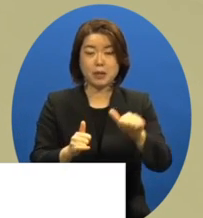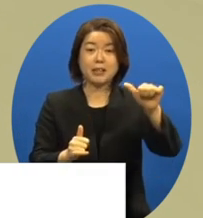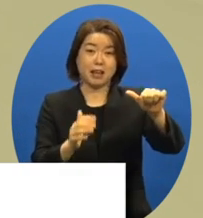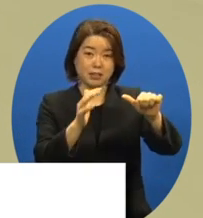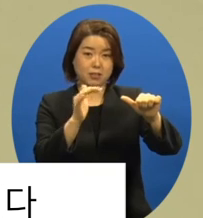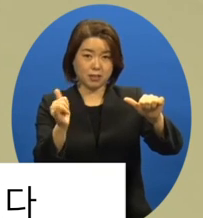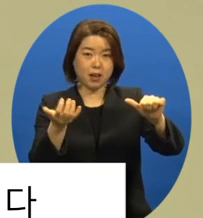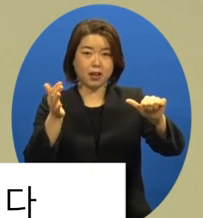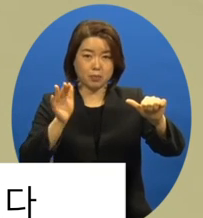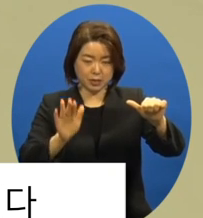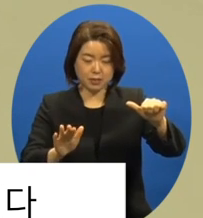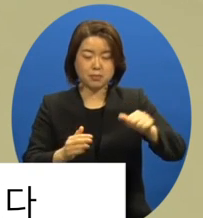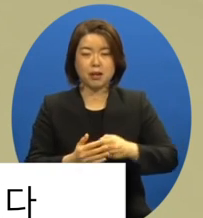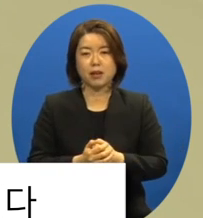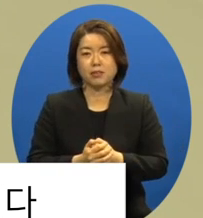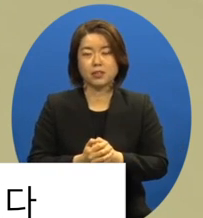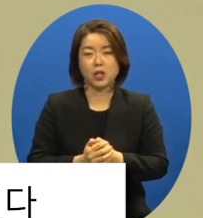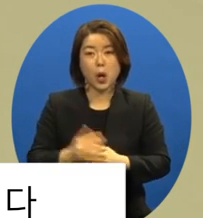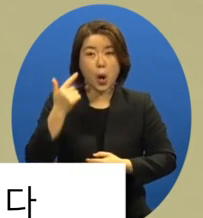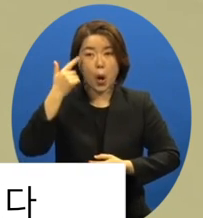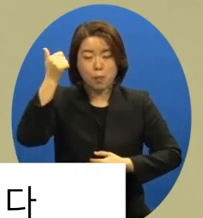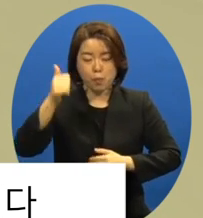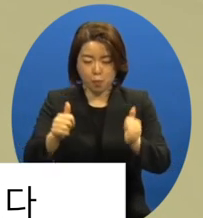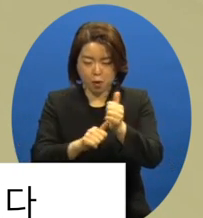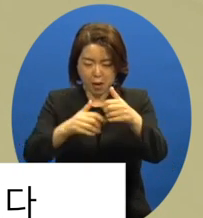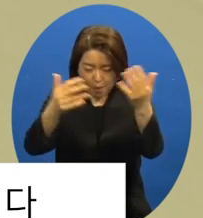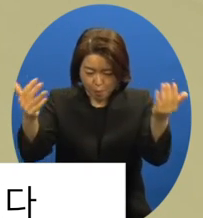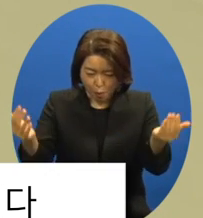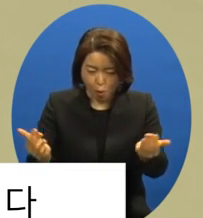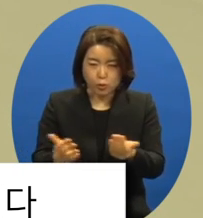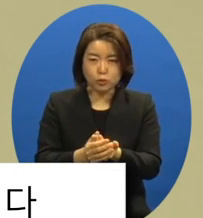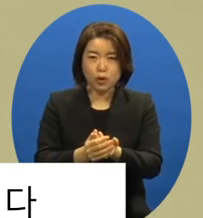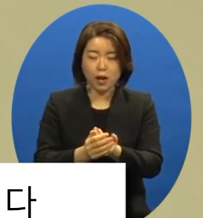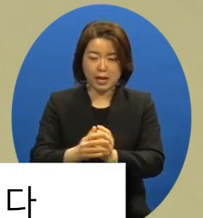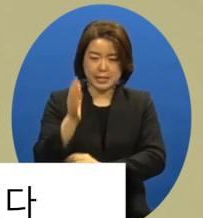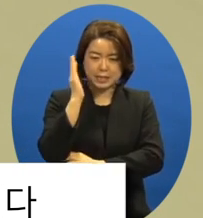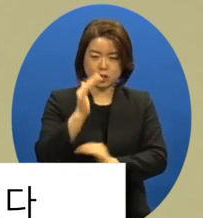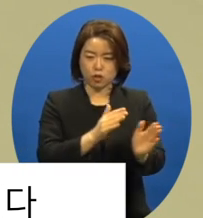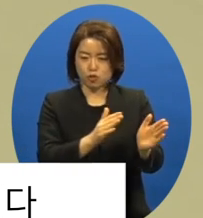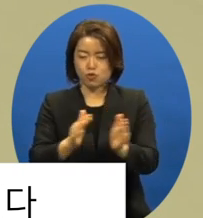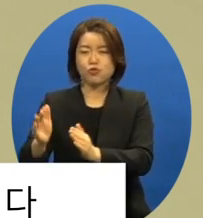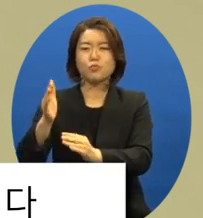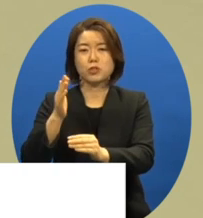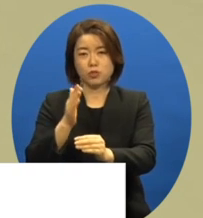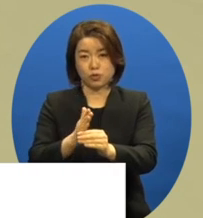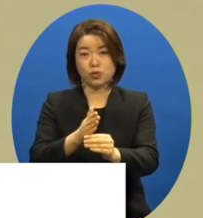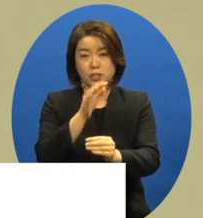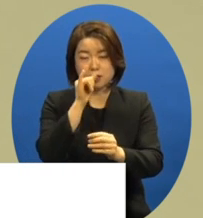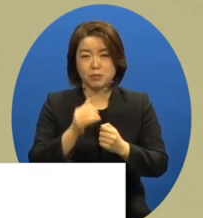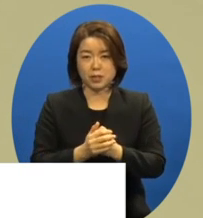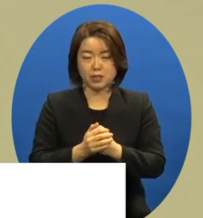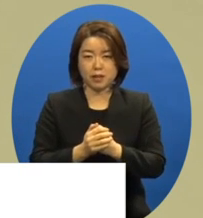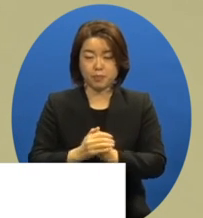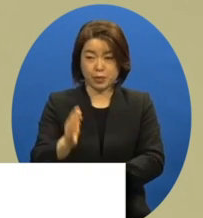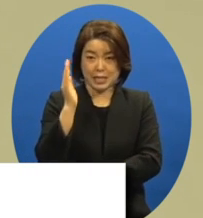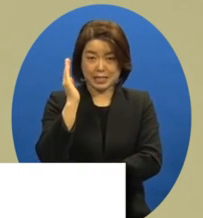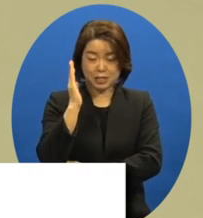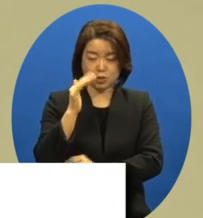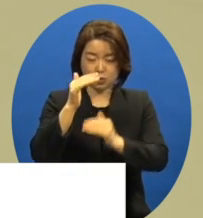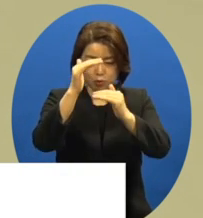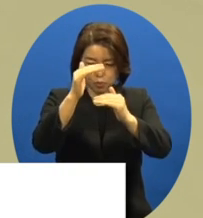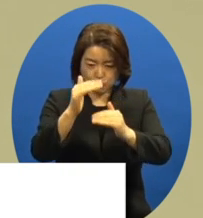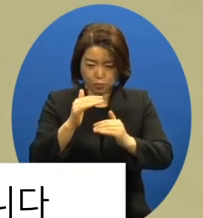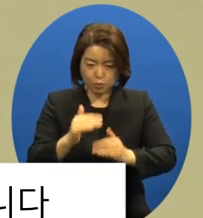분이지만 사실 목사님들 전체가 다 함께 설교를 준비하고 있습니다. 설교를 준비하는 과정을